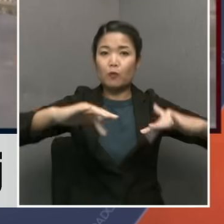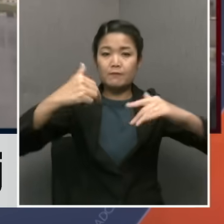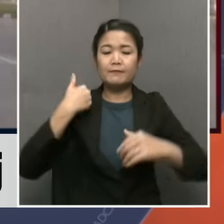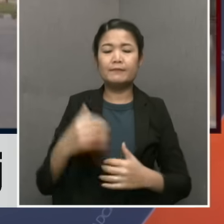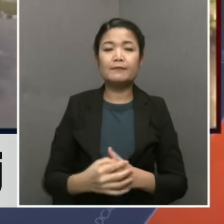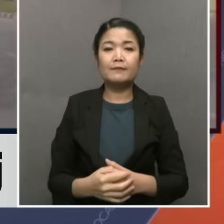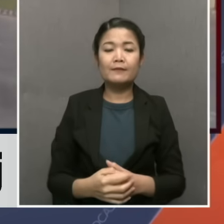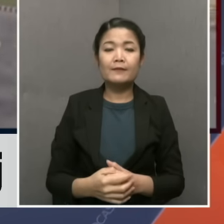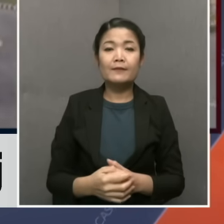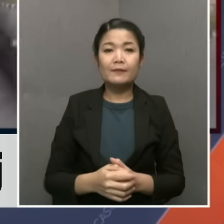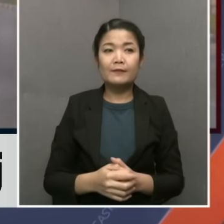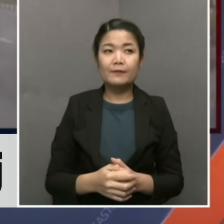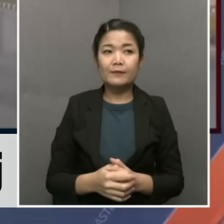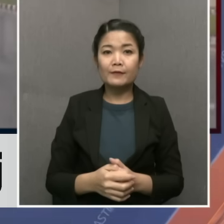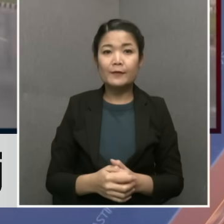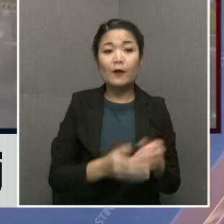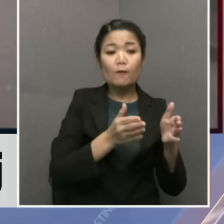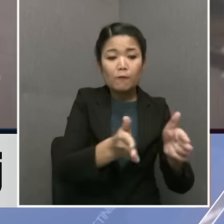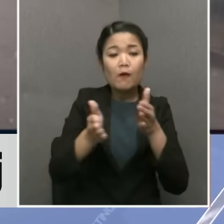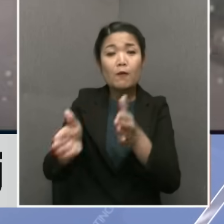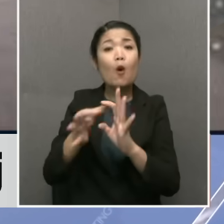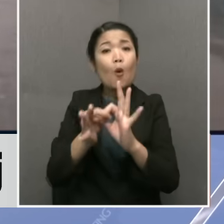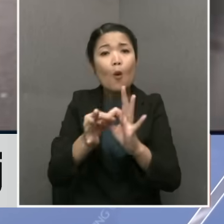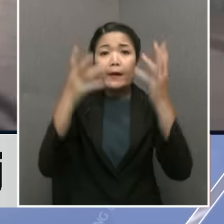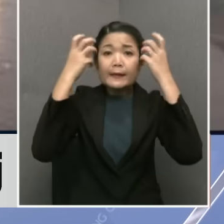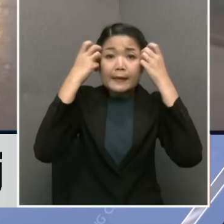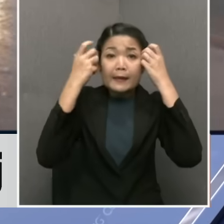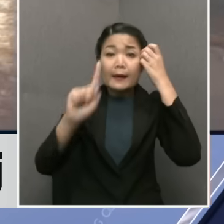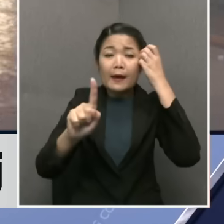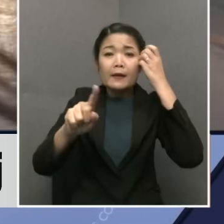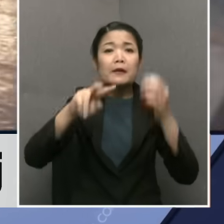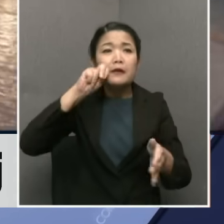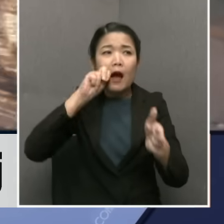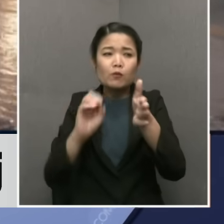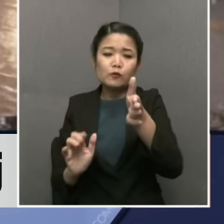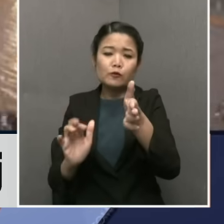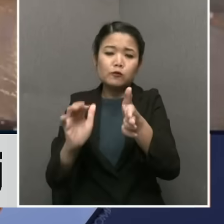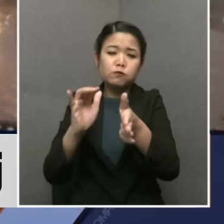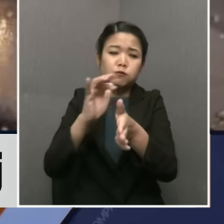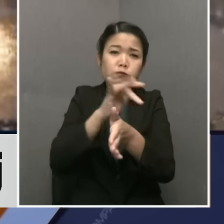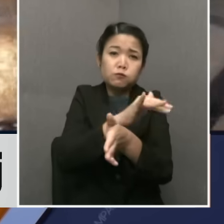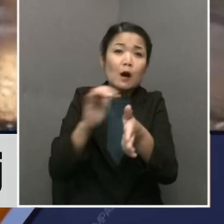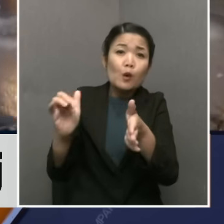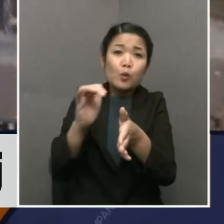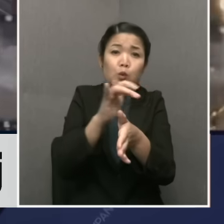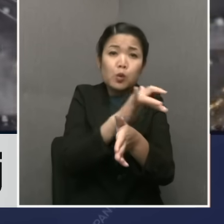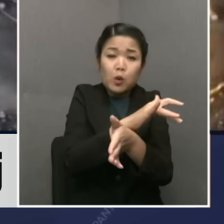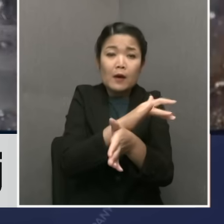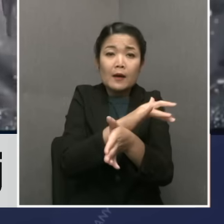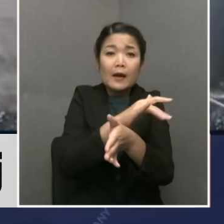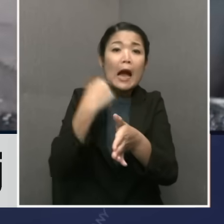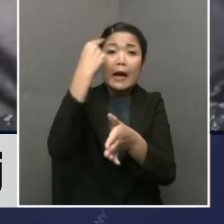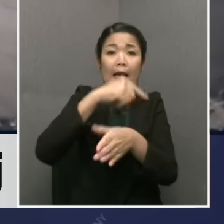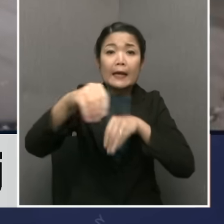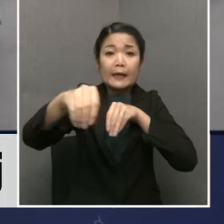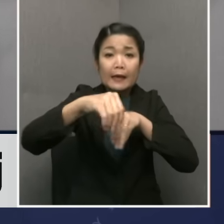ครับค่ะอาจารย์คะตอนนี้หลายฝ่ายกังวลเรื่องของระดับน้ำที่อาจจะเหล่อเอ่อล้นขึ้นมาในพื้นที่ริมแม่น้ำเจ้าพระยานะ